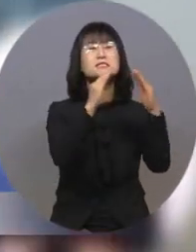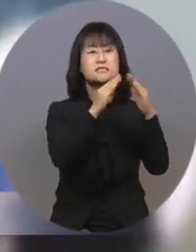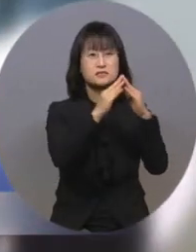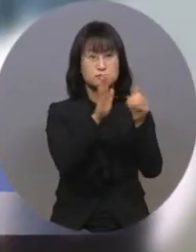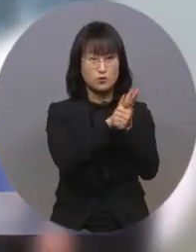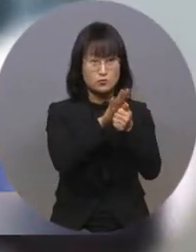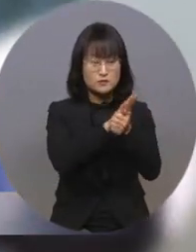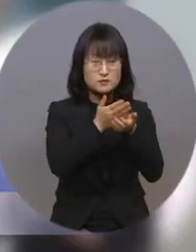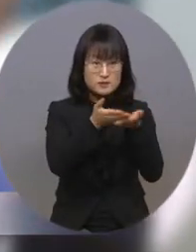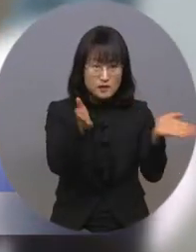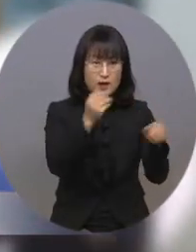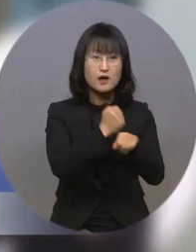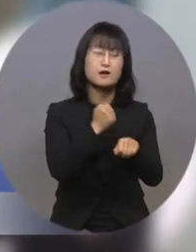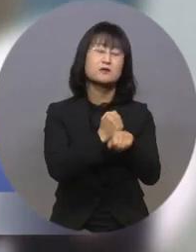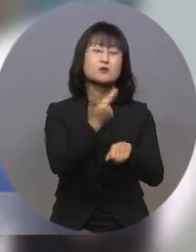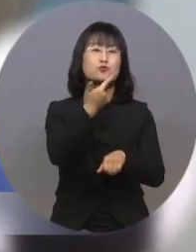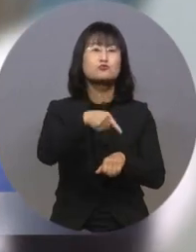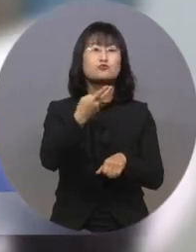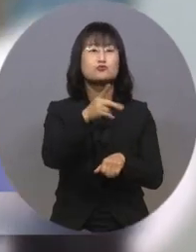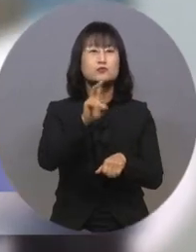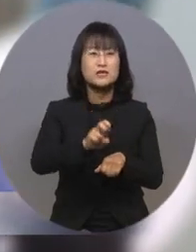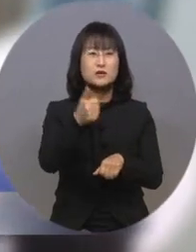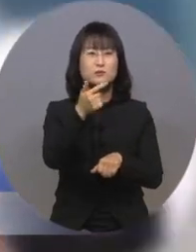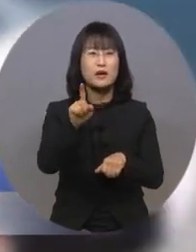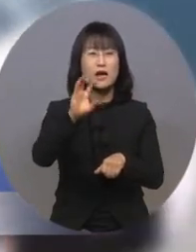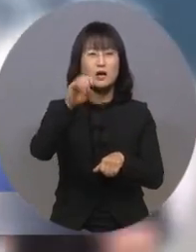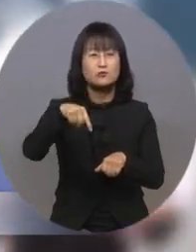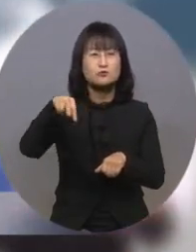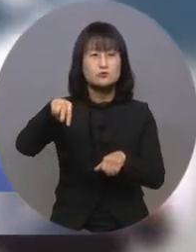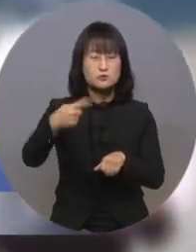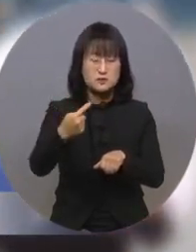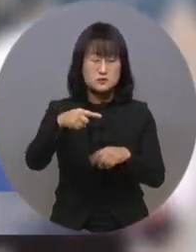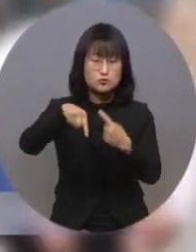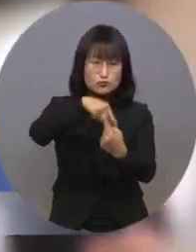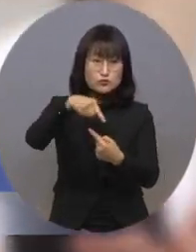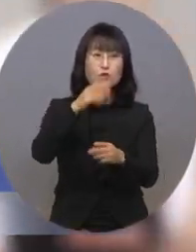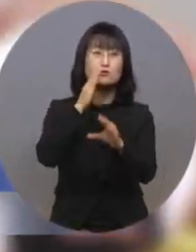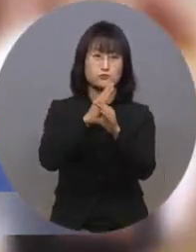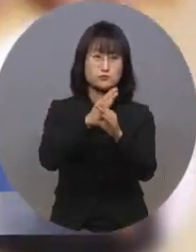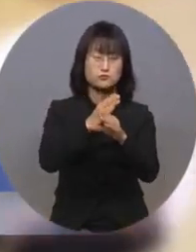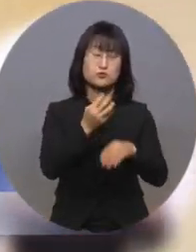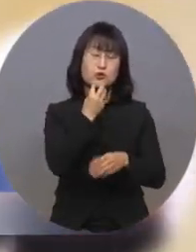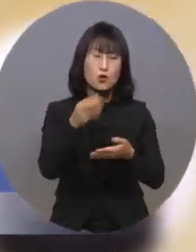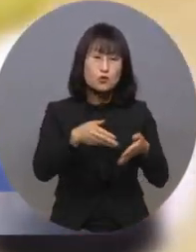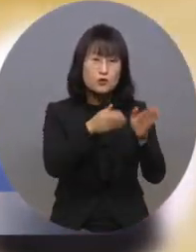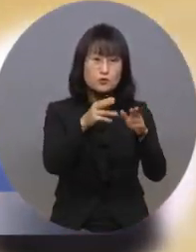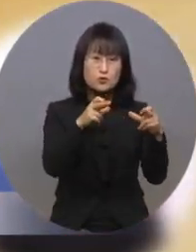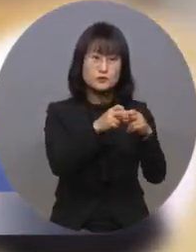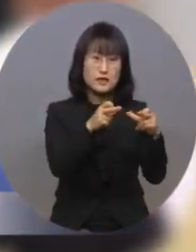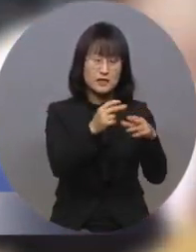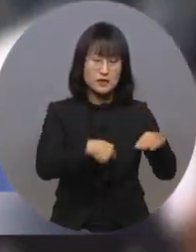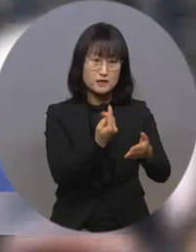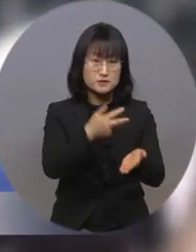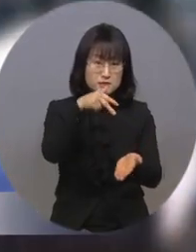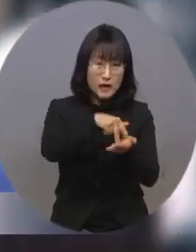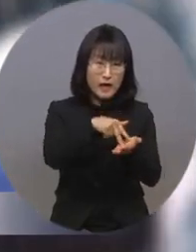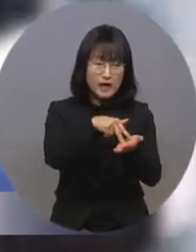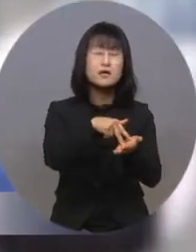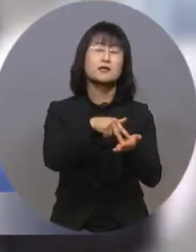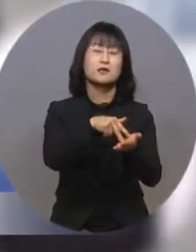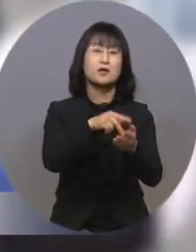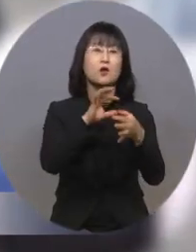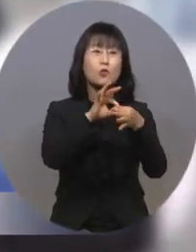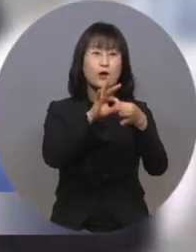제공하는 일명 누림하우스를 운영 중에 있는데요. 경기도가 장애인 자립 인식 개선 영상인 선우